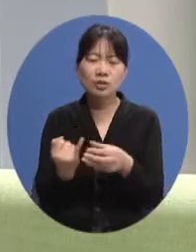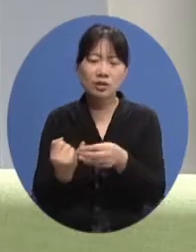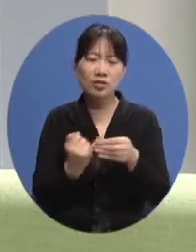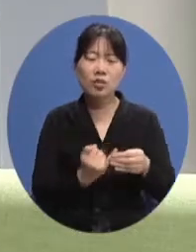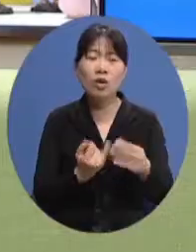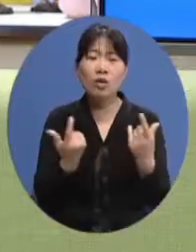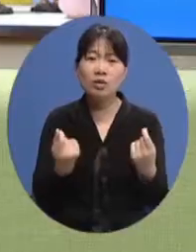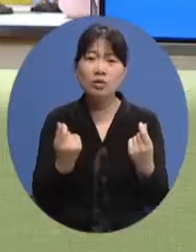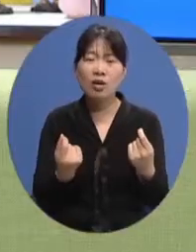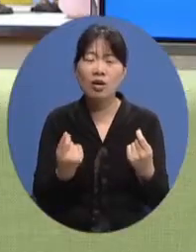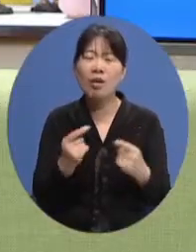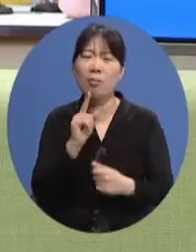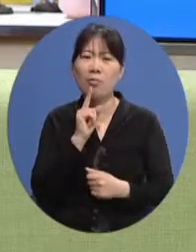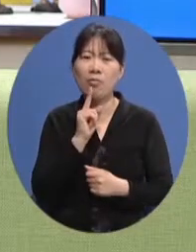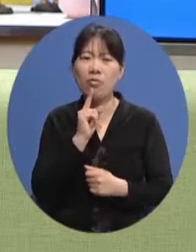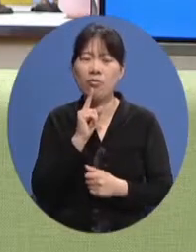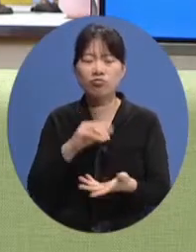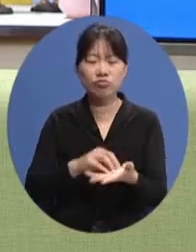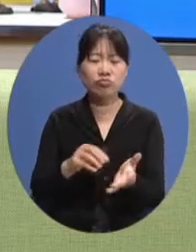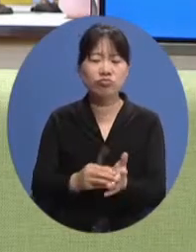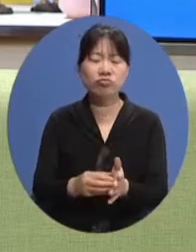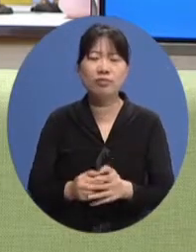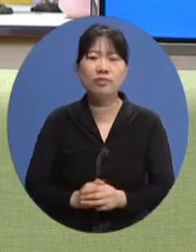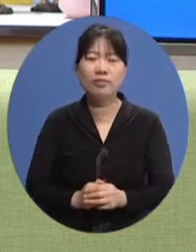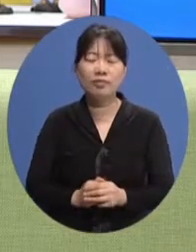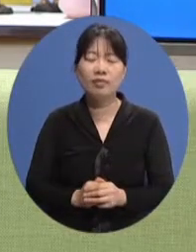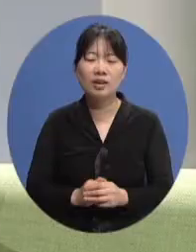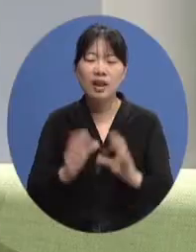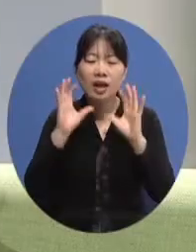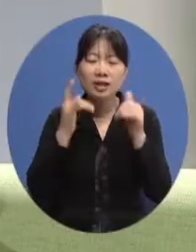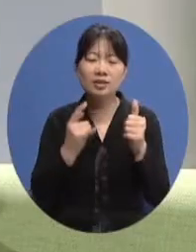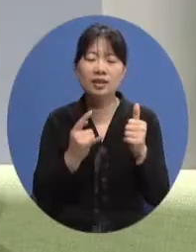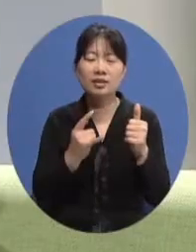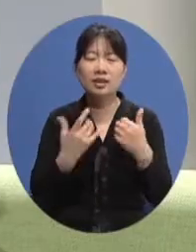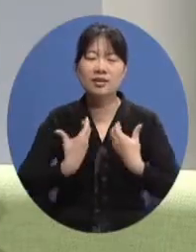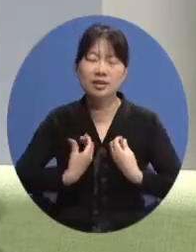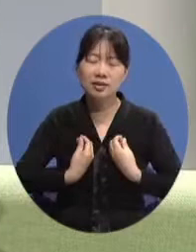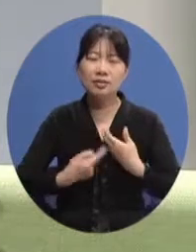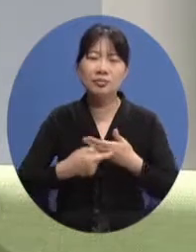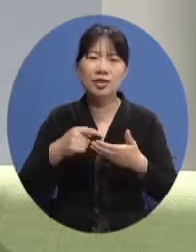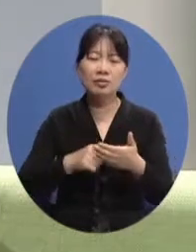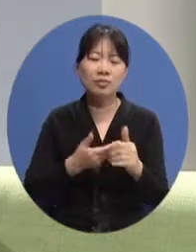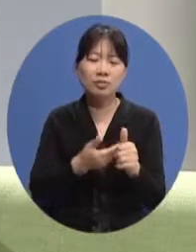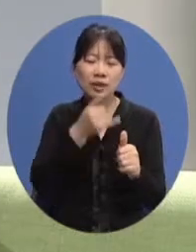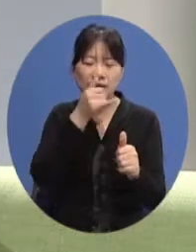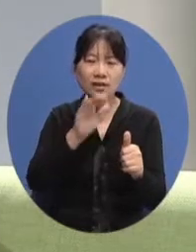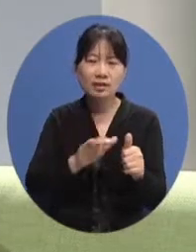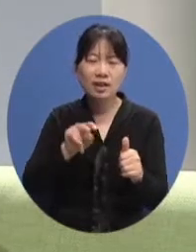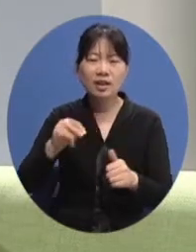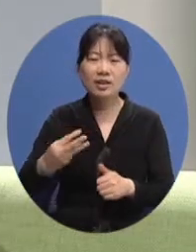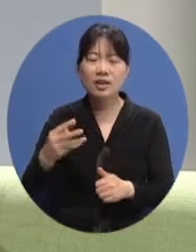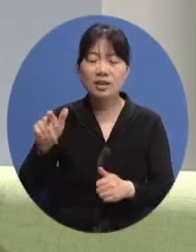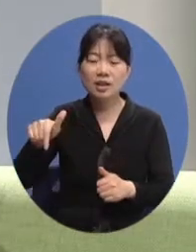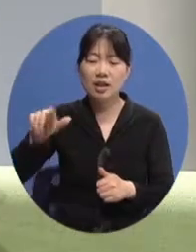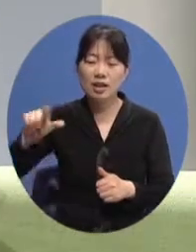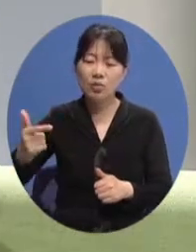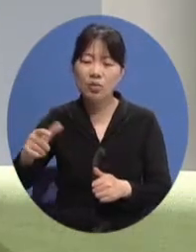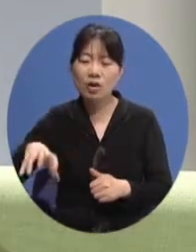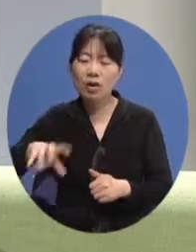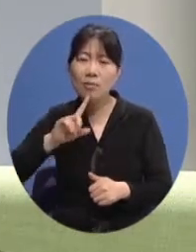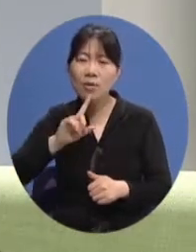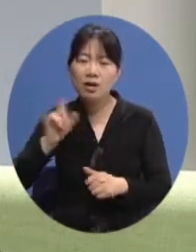오는 거와 똑같다 할 정도로 그 정도로 아이들에게 상실감을 주는데요. 그러니까 실낙원이죠.